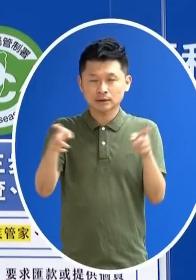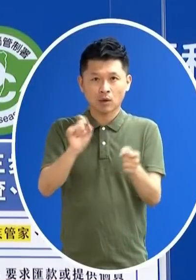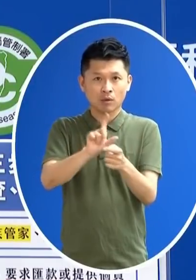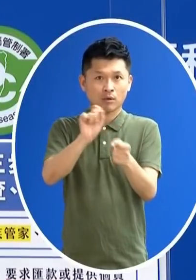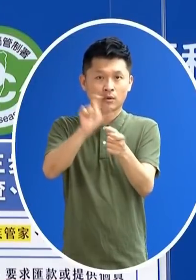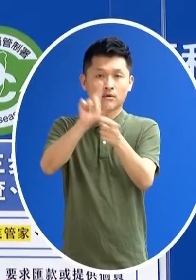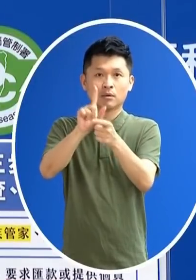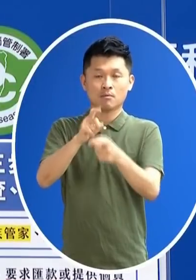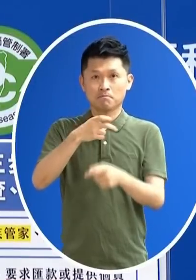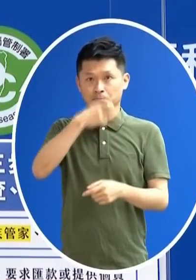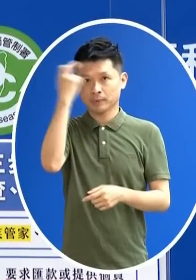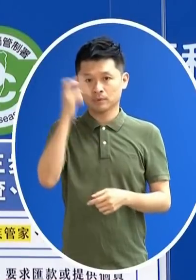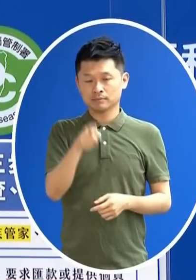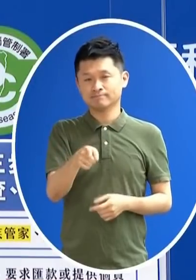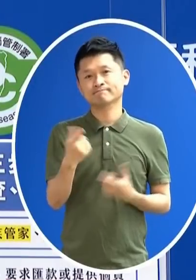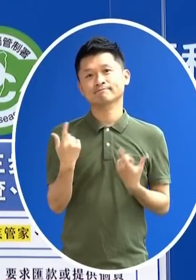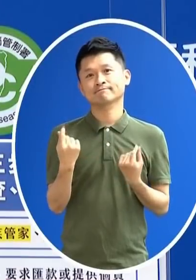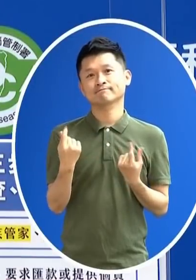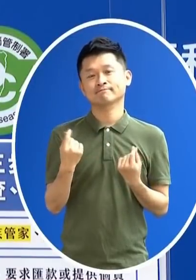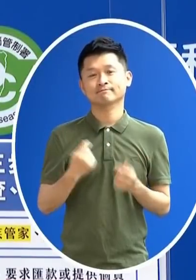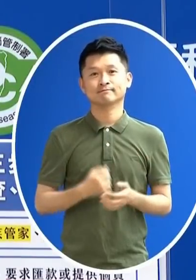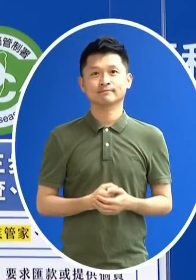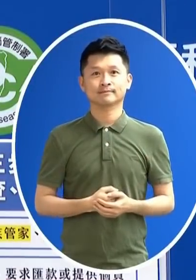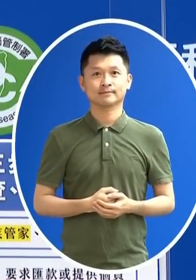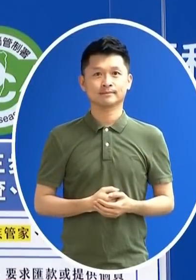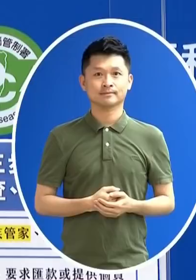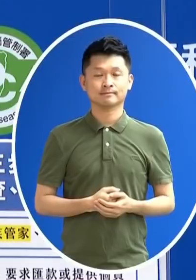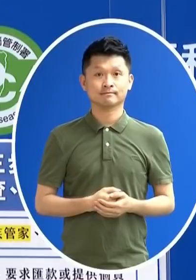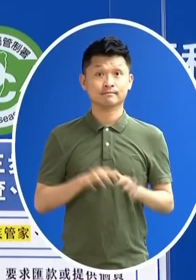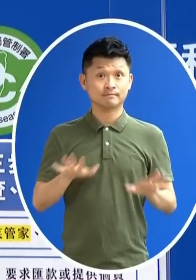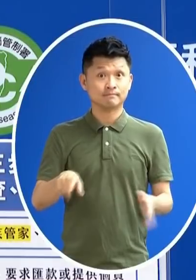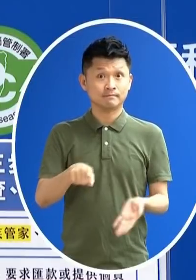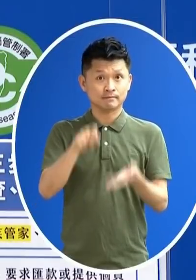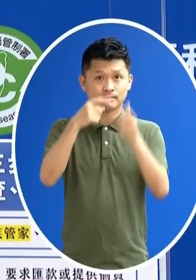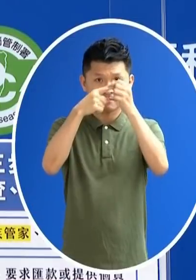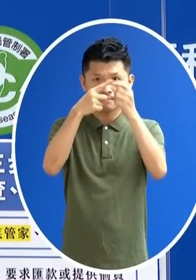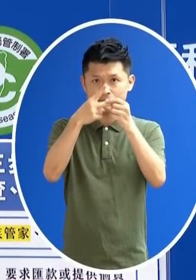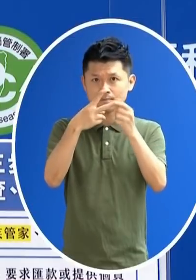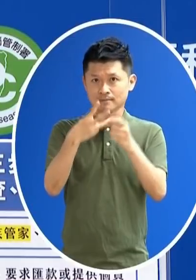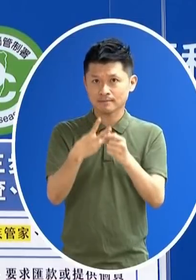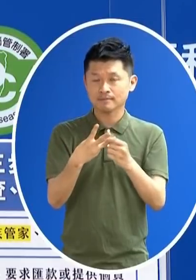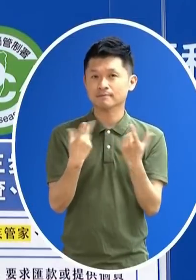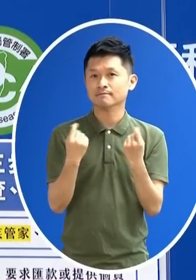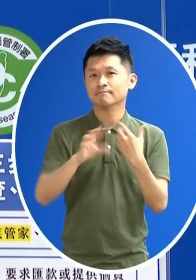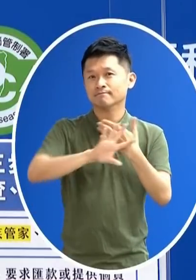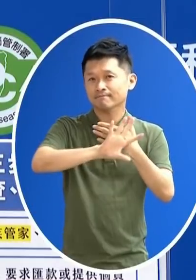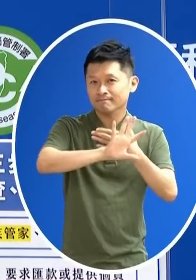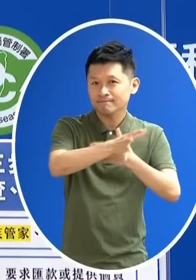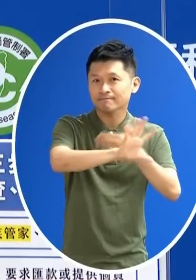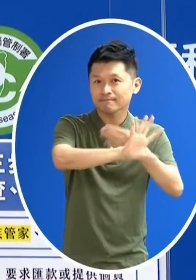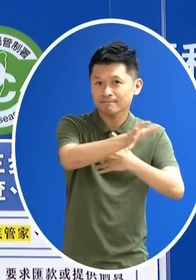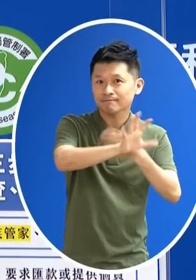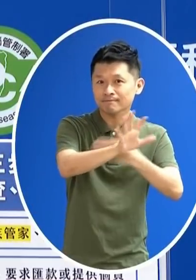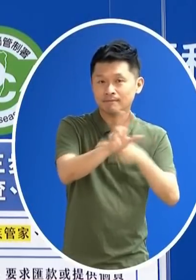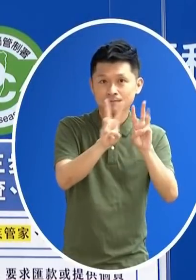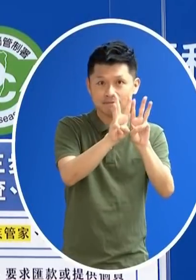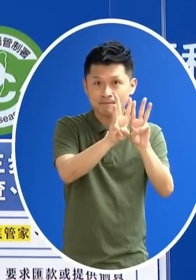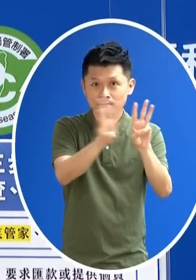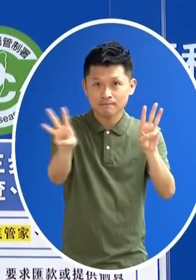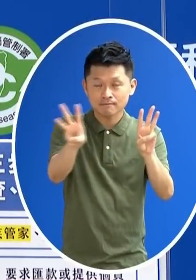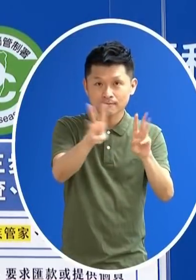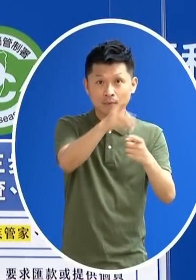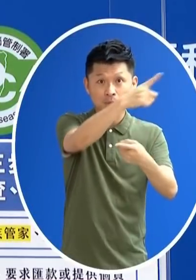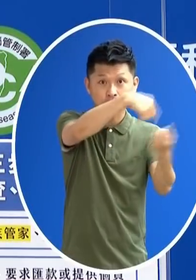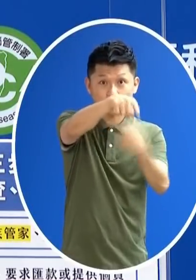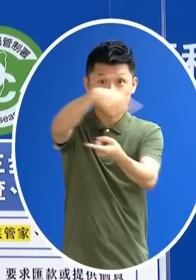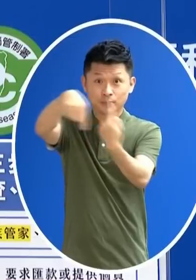发现，那这个也是一样，今天我们说的这三者呢，其实都是从境外网络跳板的方